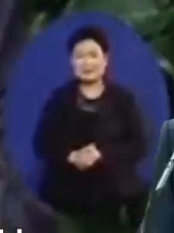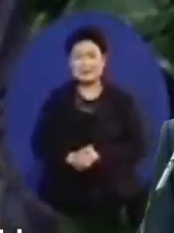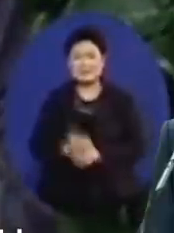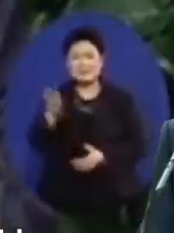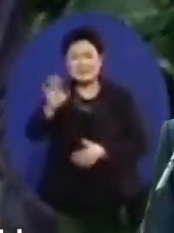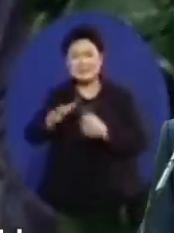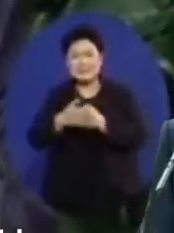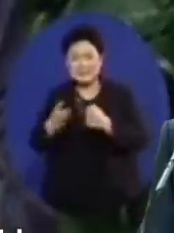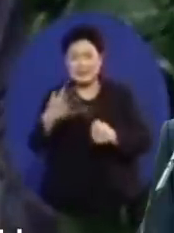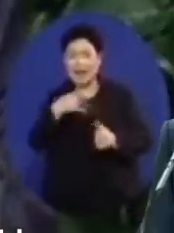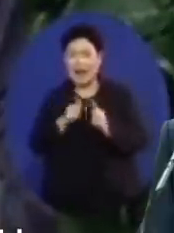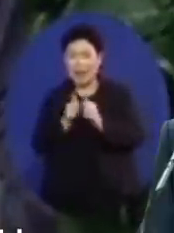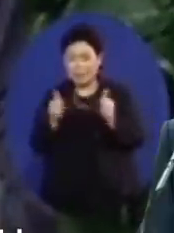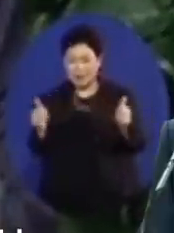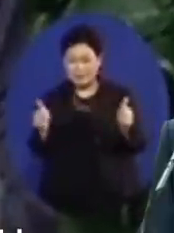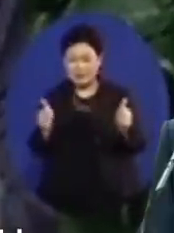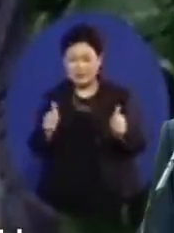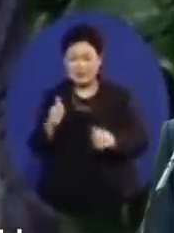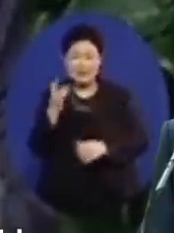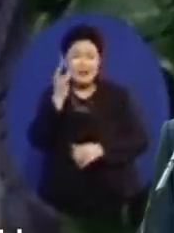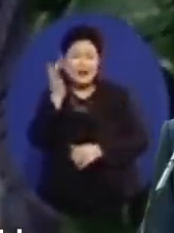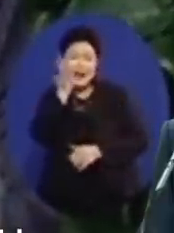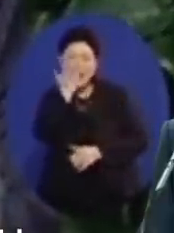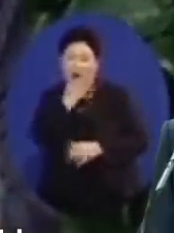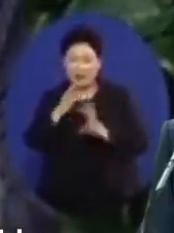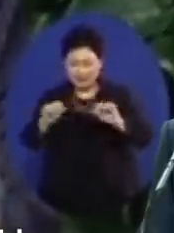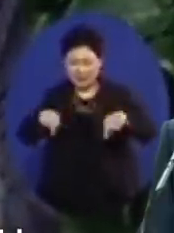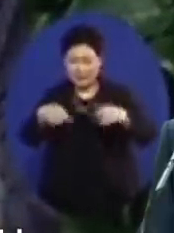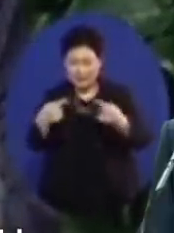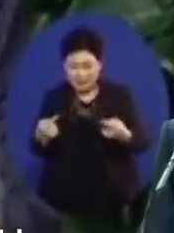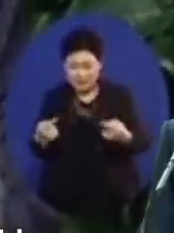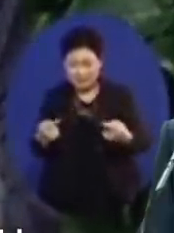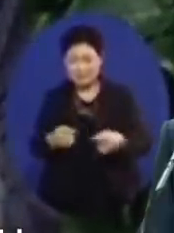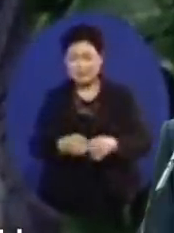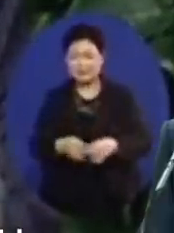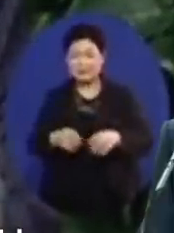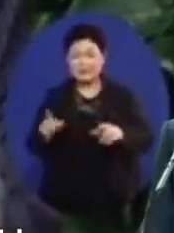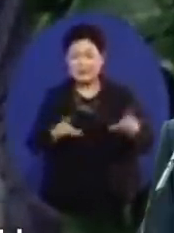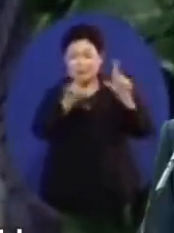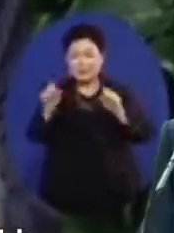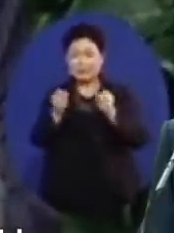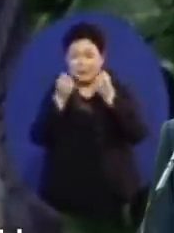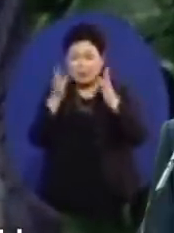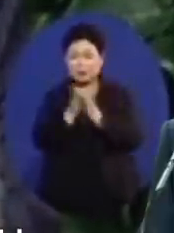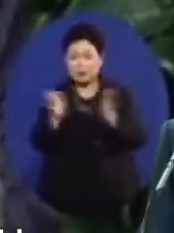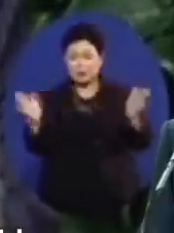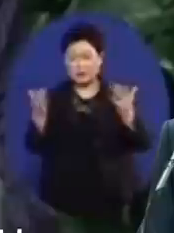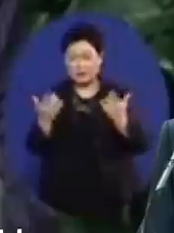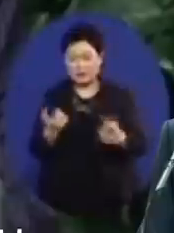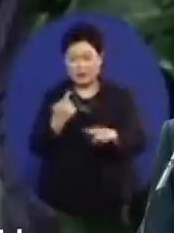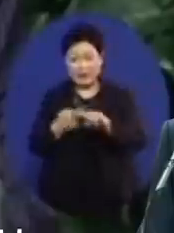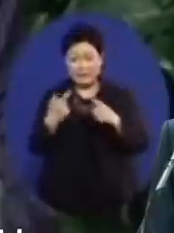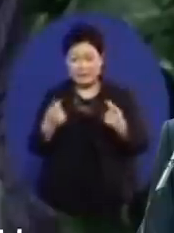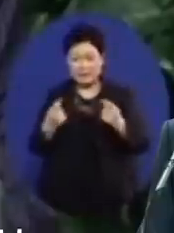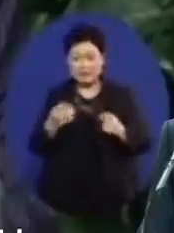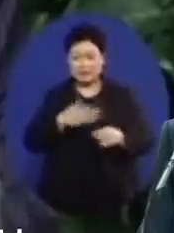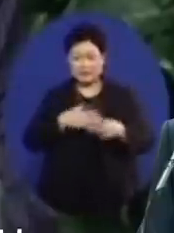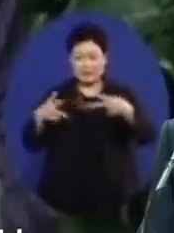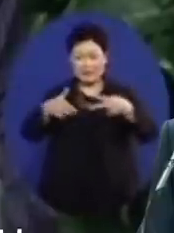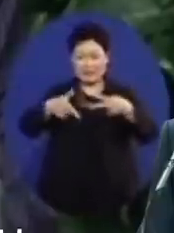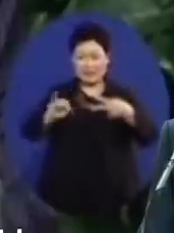그러므로 아브라함이 가나안 땅에 들어가서 인생 새 출발한 것처럼 저는 제 2기